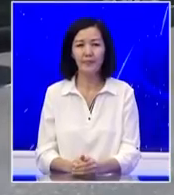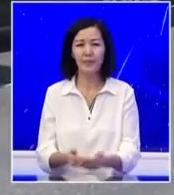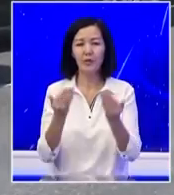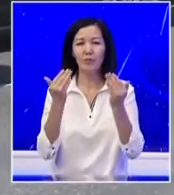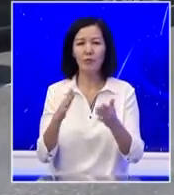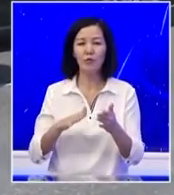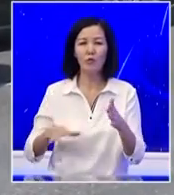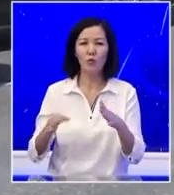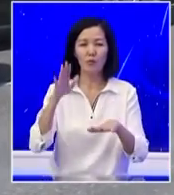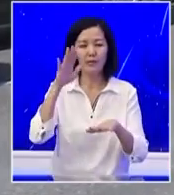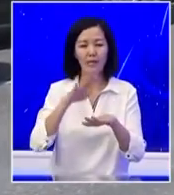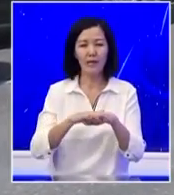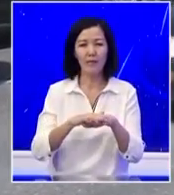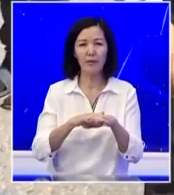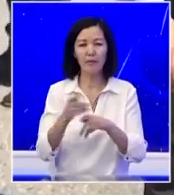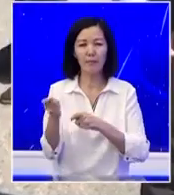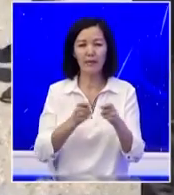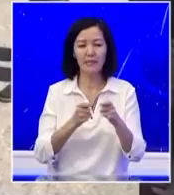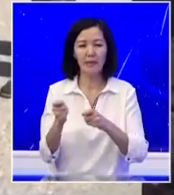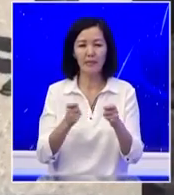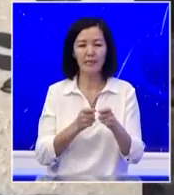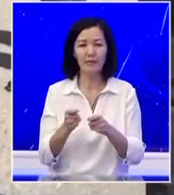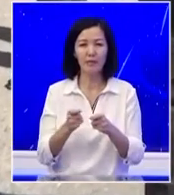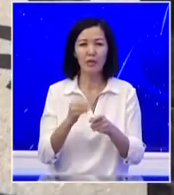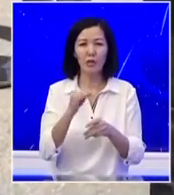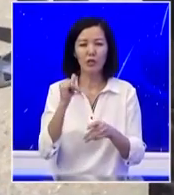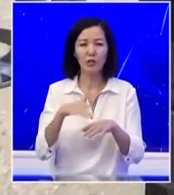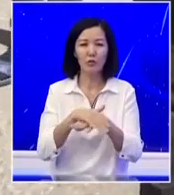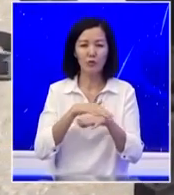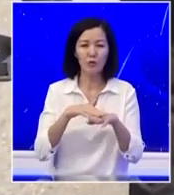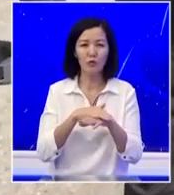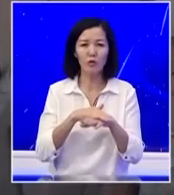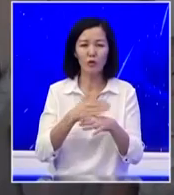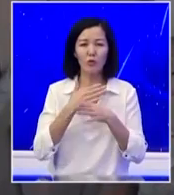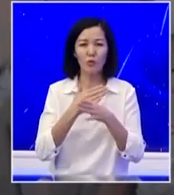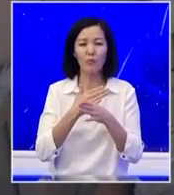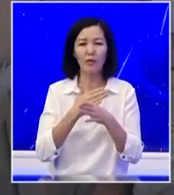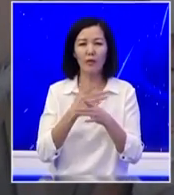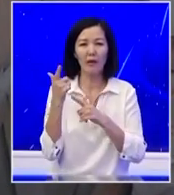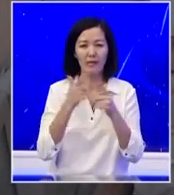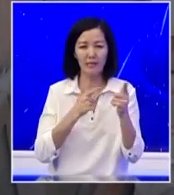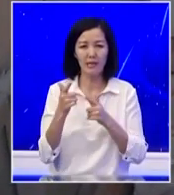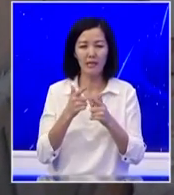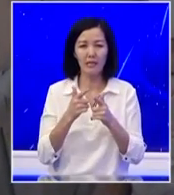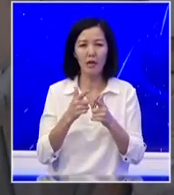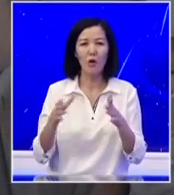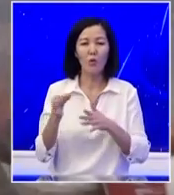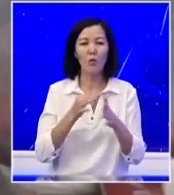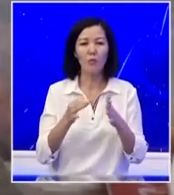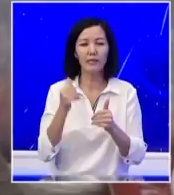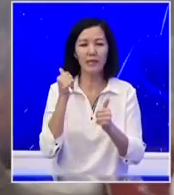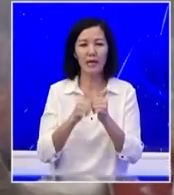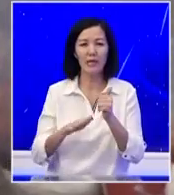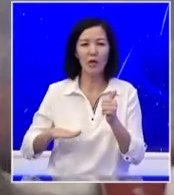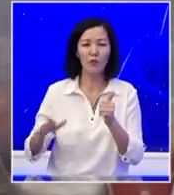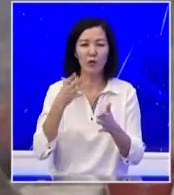Бүгін аймақ басшысы Амандық Баталовтың бастамасымен жетісу жұртының аманатын арқалаған көмек керуені әзірленді. Оған облысымыздағы әрбір